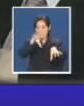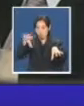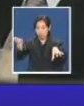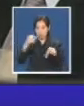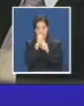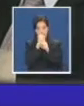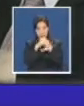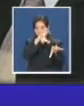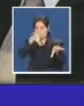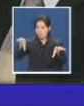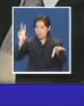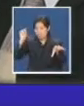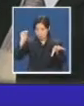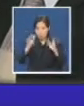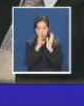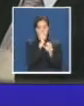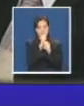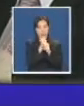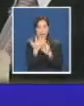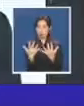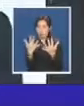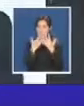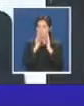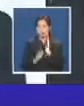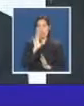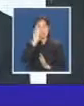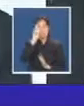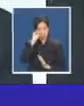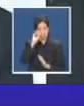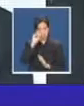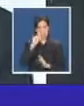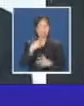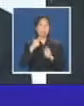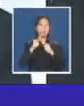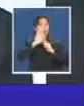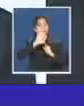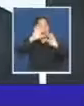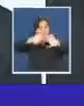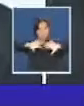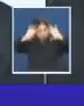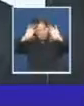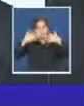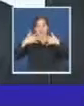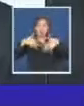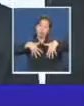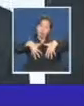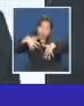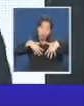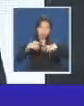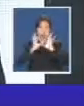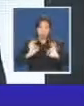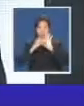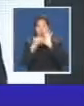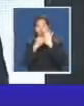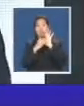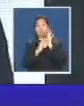คนจากสามสิบหน่วยงานไม่ว่าจะเป็นภาพรัฐและก็มีทั้งท้องถิ่นโดยเฉพาะอย่างยิ่งคือกรุงเทพฯซึ่งจะเป็นผู้